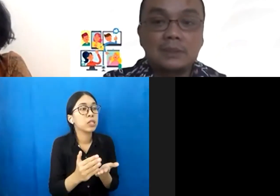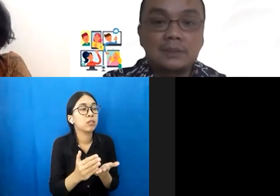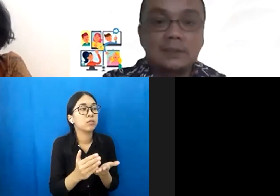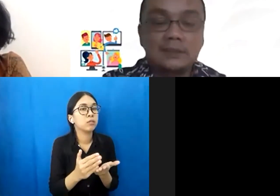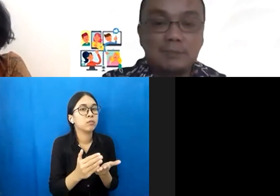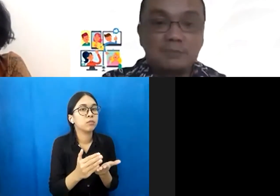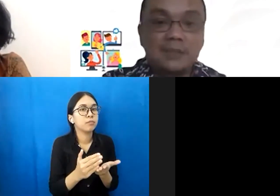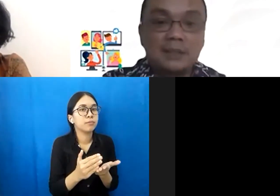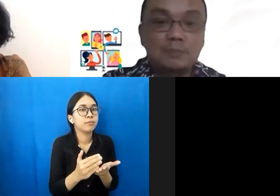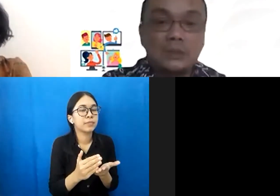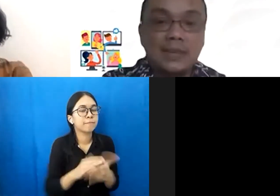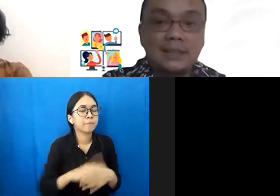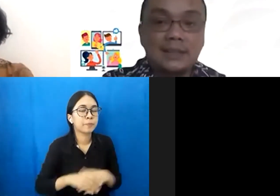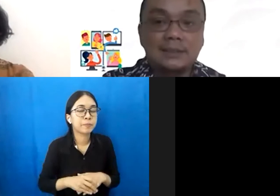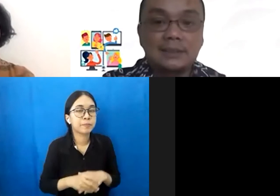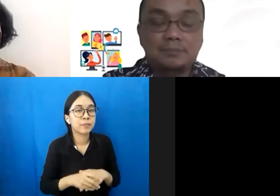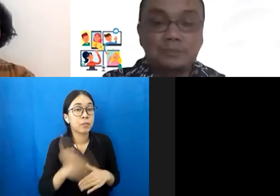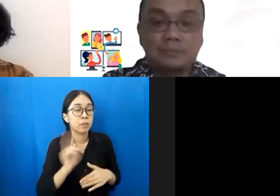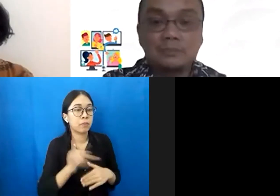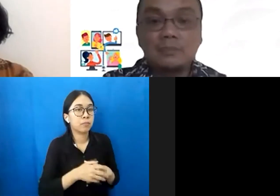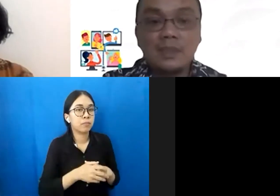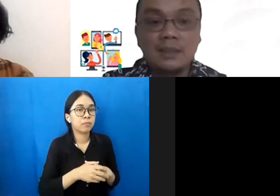karena teman-teman dari Puli adalah